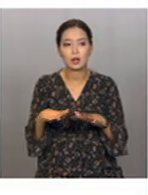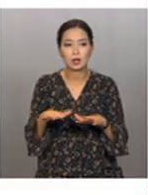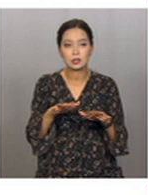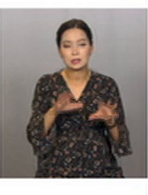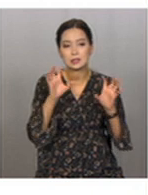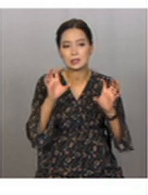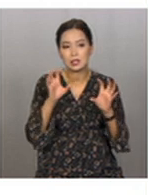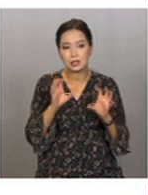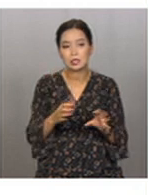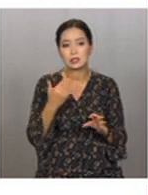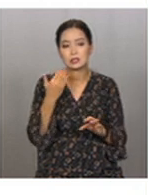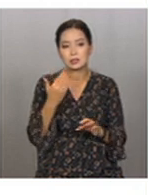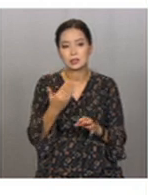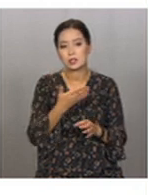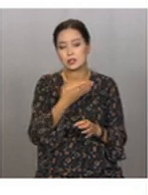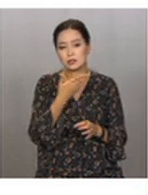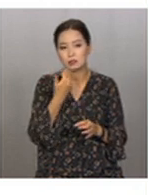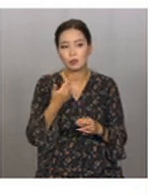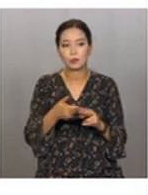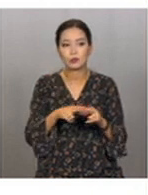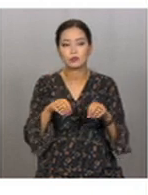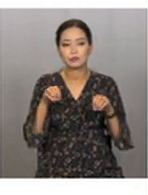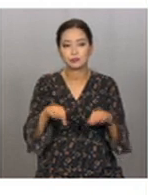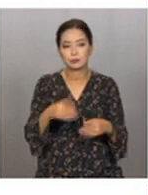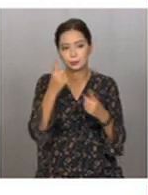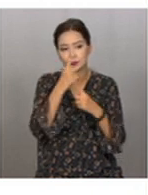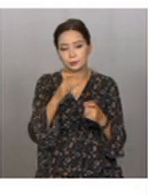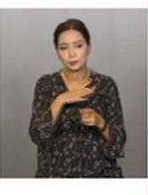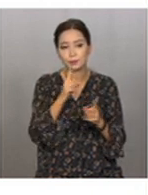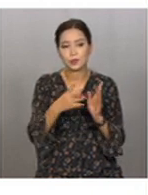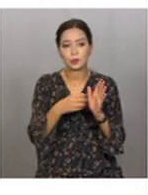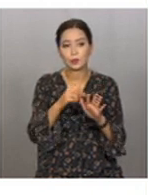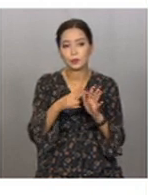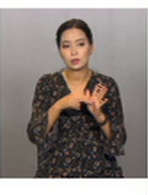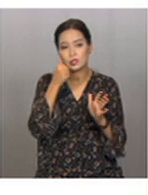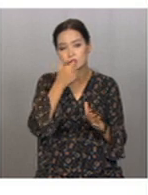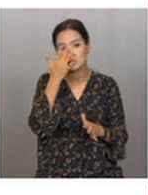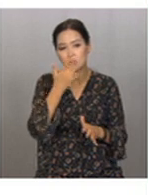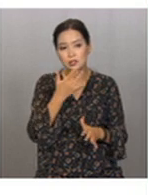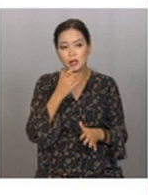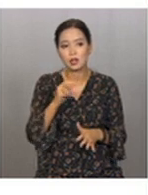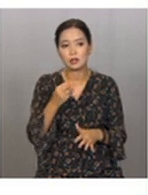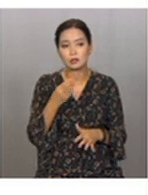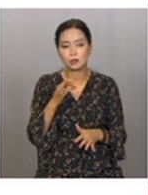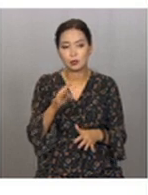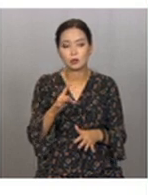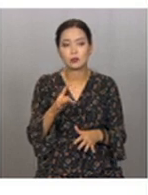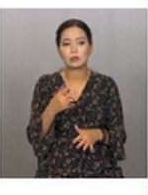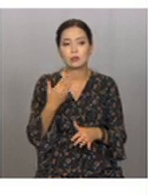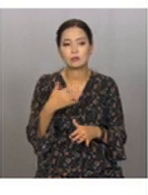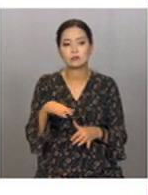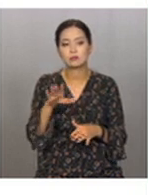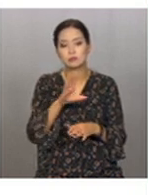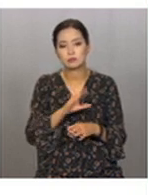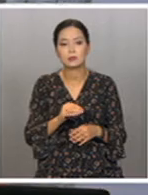заңсыз екендігі жөнінде шешім жариялады. 1918 жылдың жазында Алашорда большевиктермен ашық